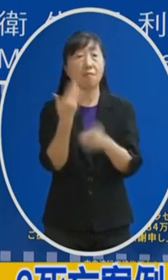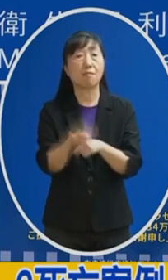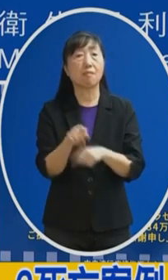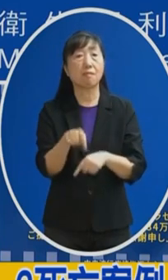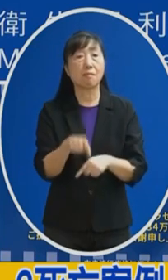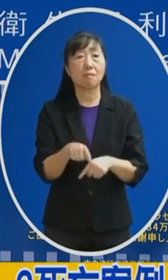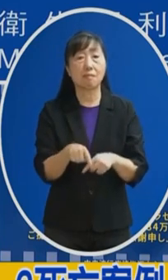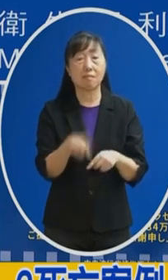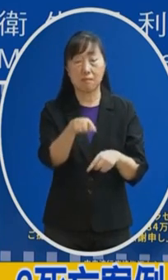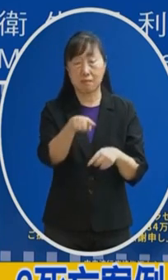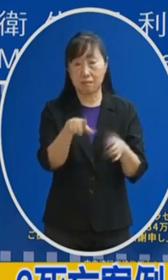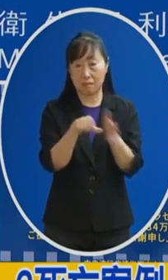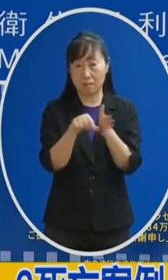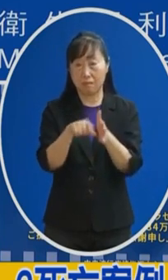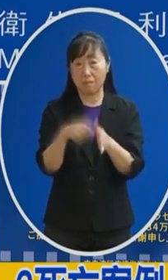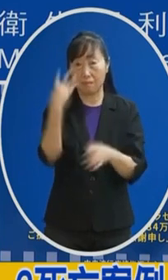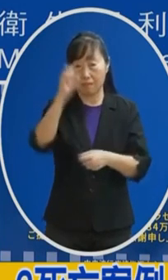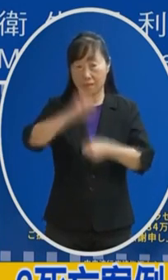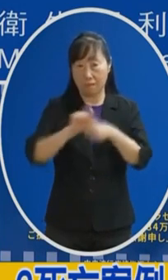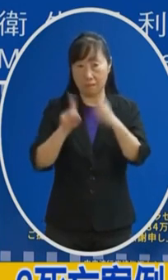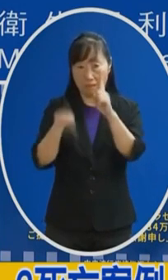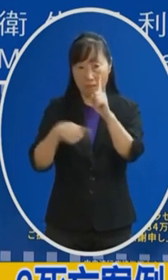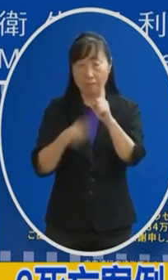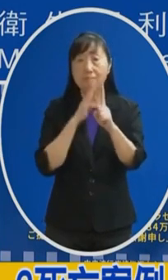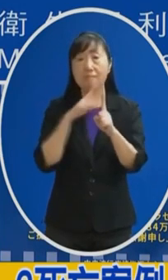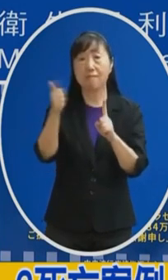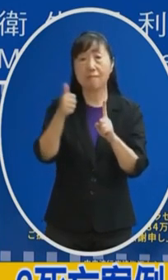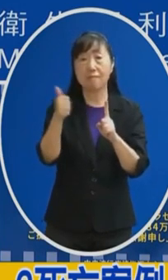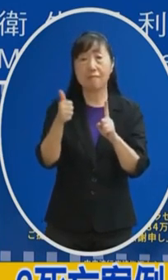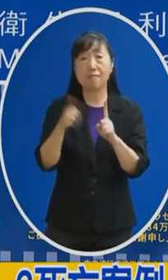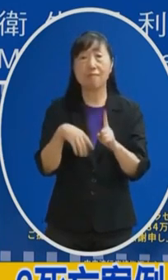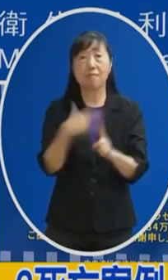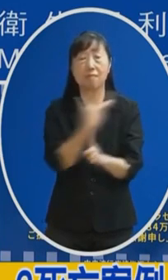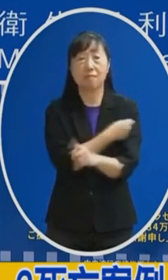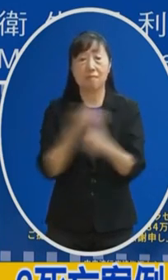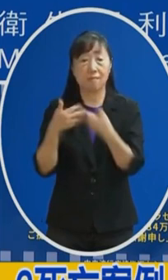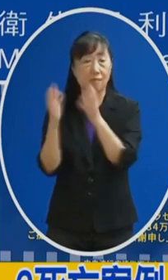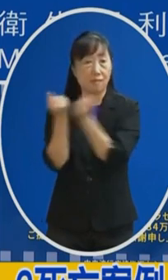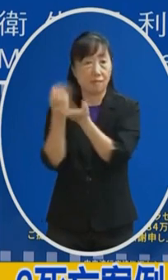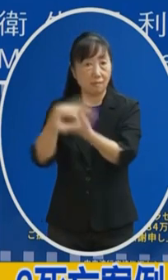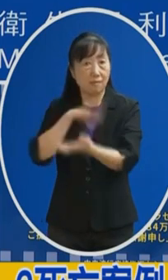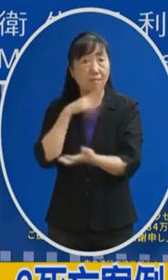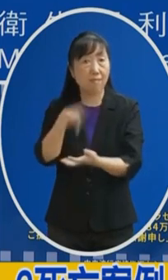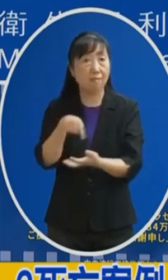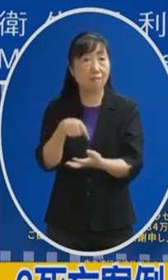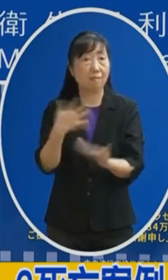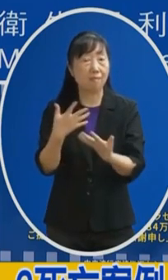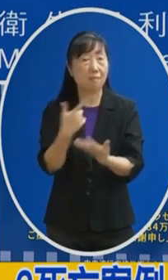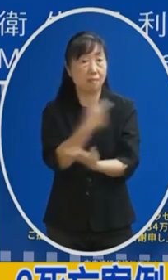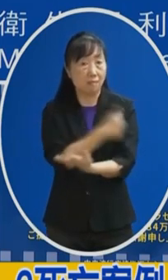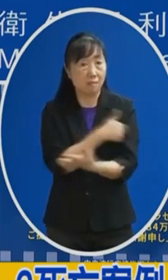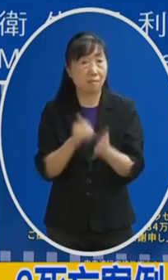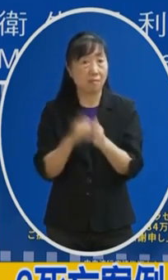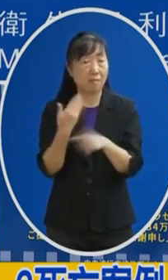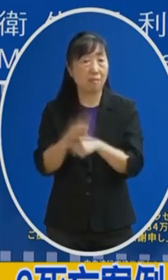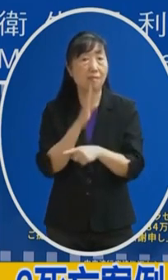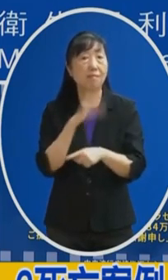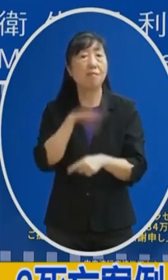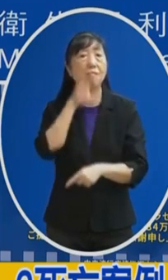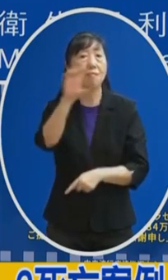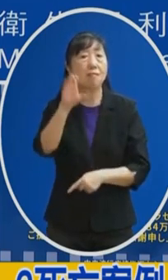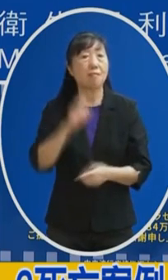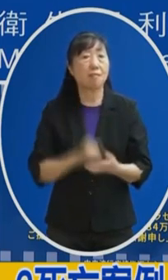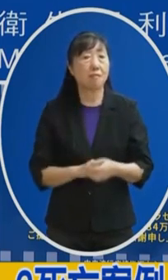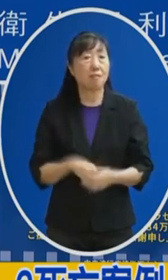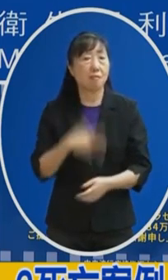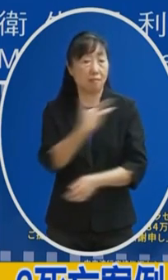间新增1例男性的 Moderna 疫苮接种后发生死亡的不良事件，年龄是90岁，那是疫